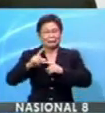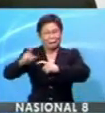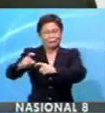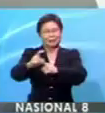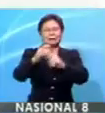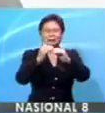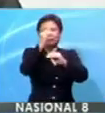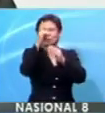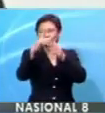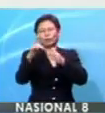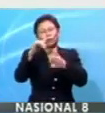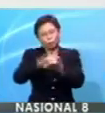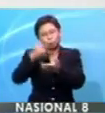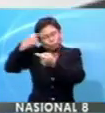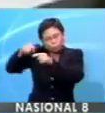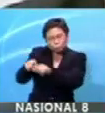telah